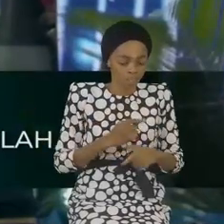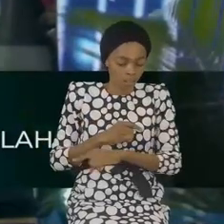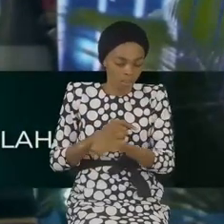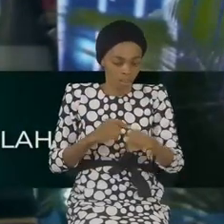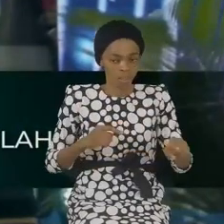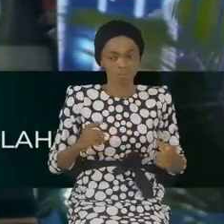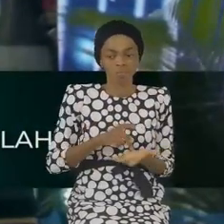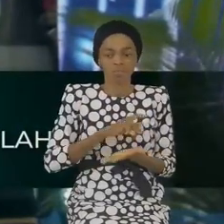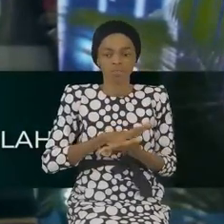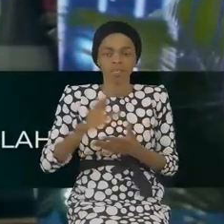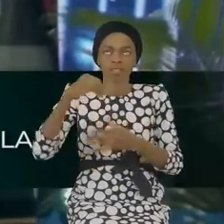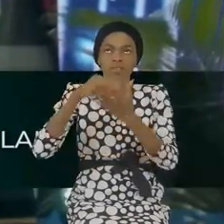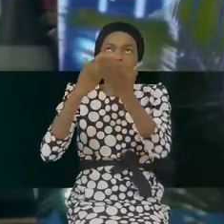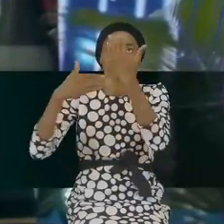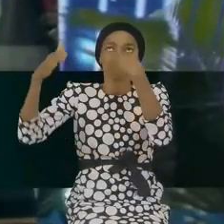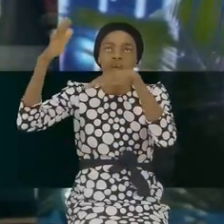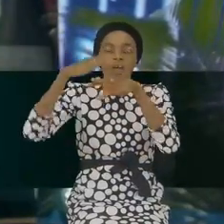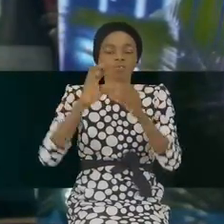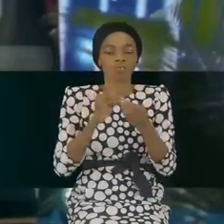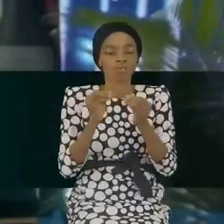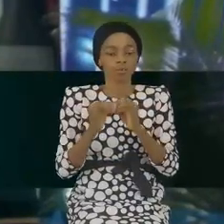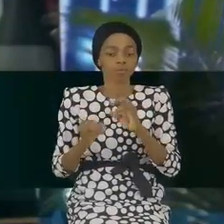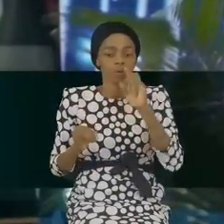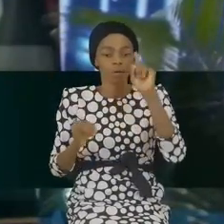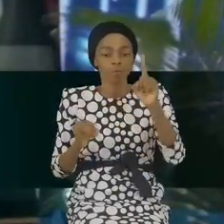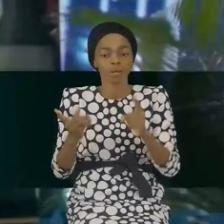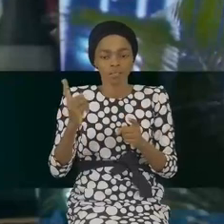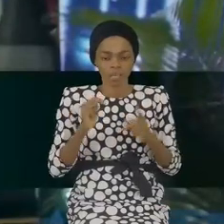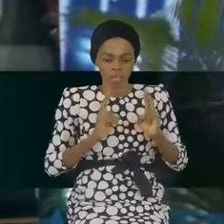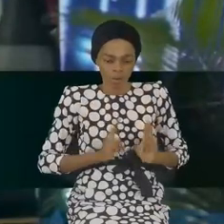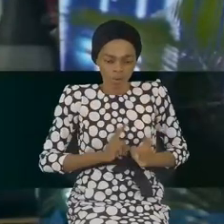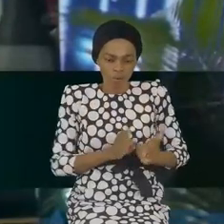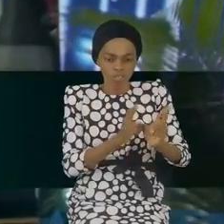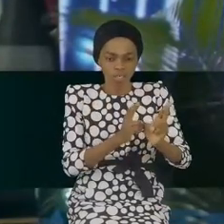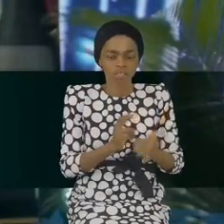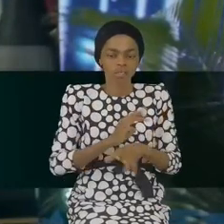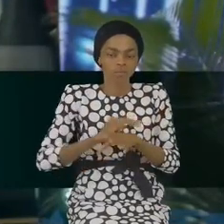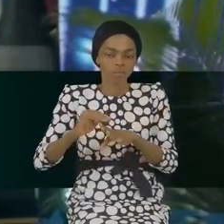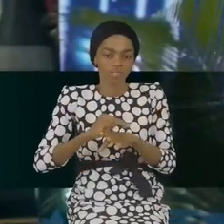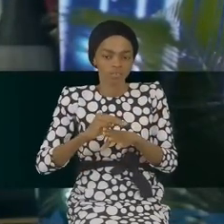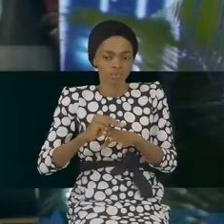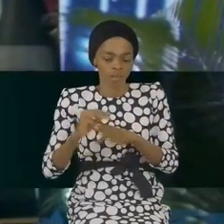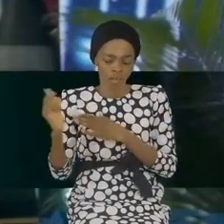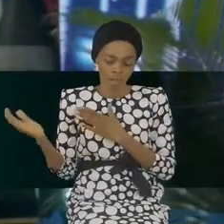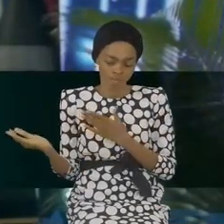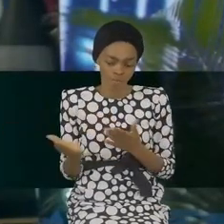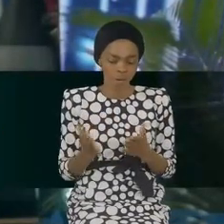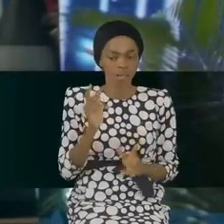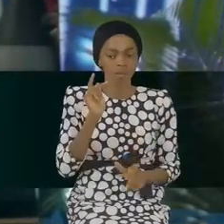Revenons au premier point donc, le ministère urgent. Deux points, sortir le peuple de